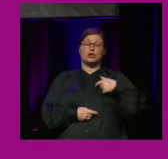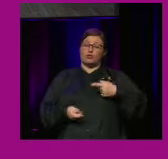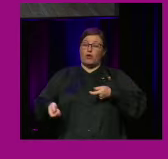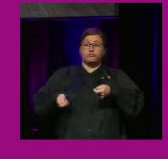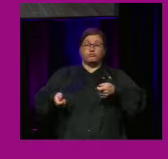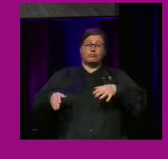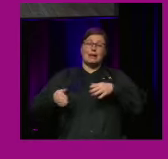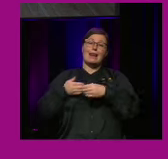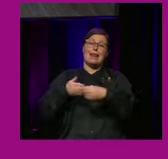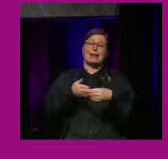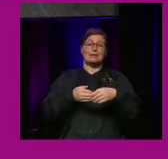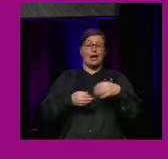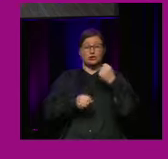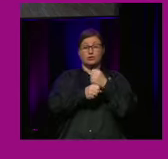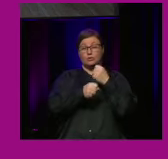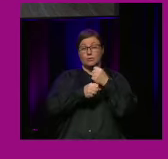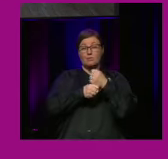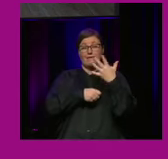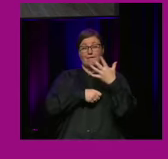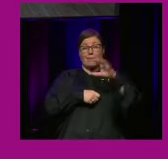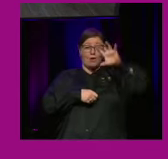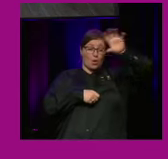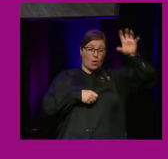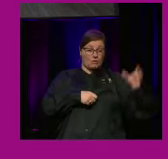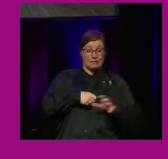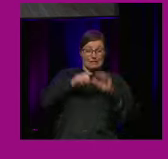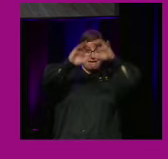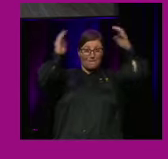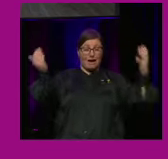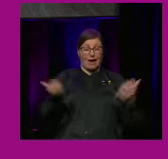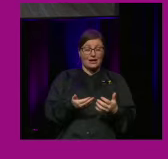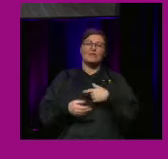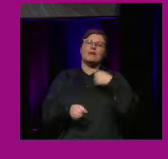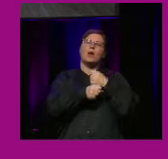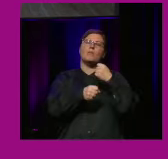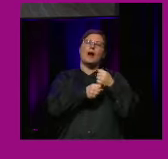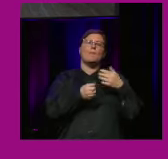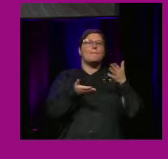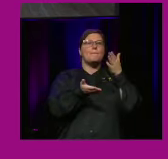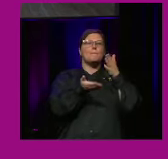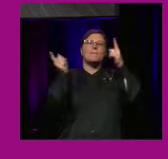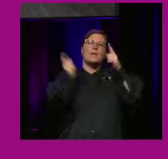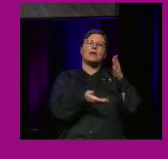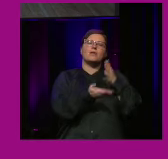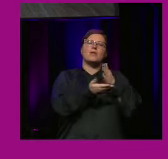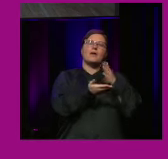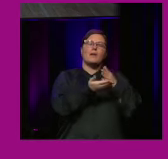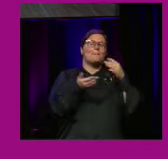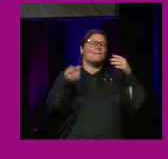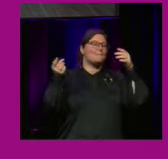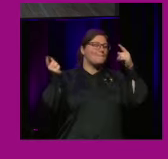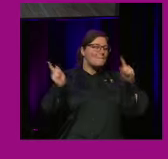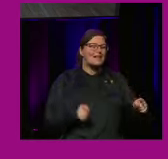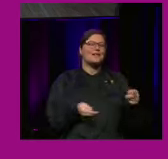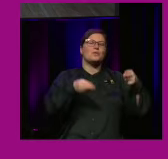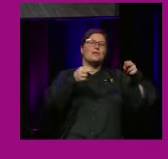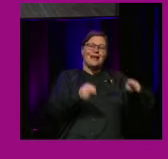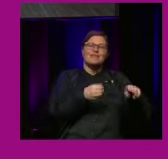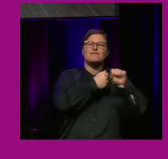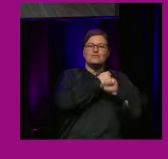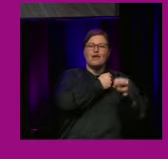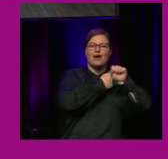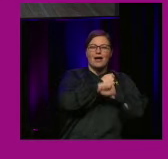om i världen. Vi jobbar med människorättsförsvarare, ungefär drygt 250 stycken, som i sina